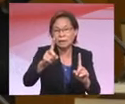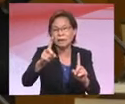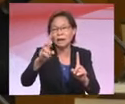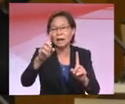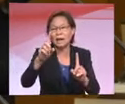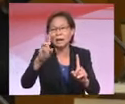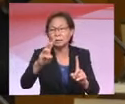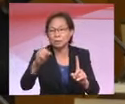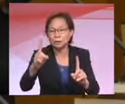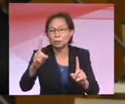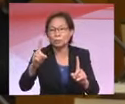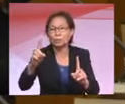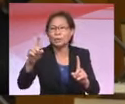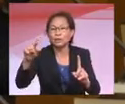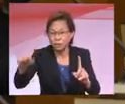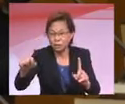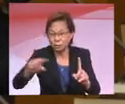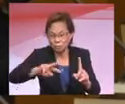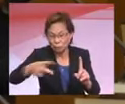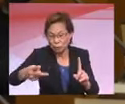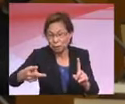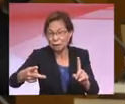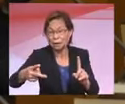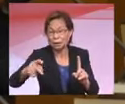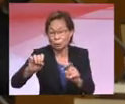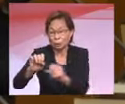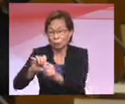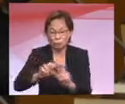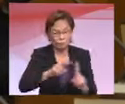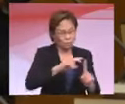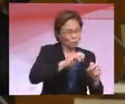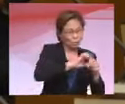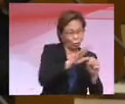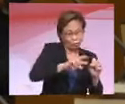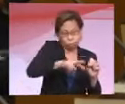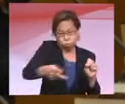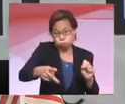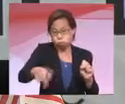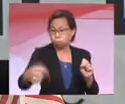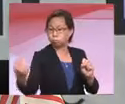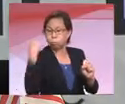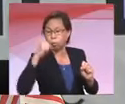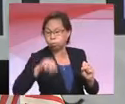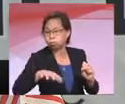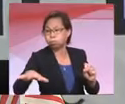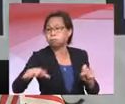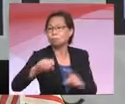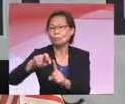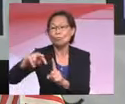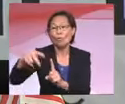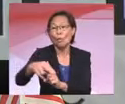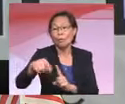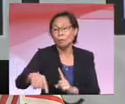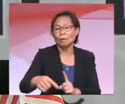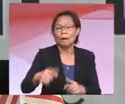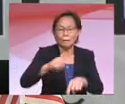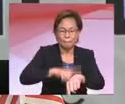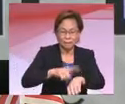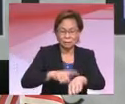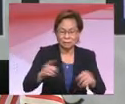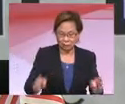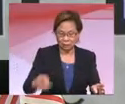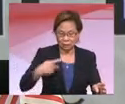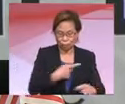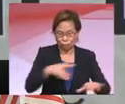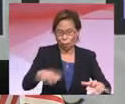yang boleh menyebabkan COVID-19 menjadi 10 kali ganda lebih mudah berjangkit? Terima kasih. Itu kalau kita lihat yang tempoh yang kita laksanakan di